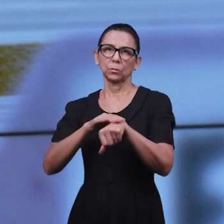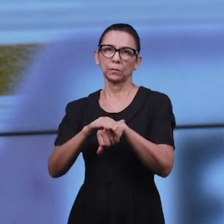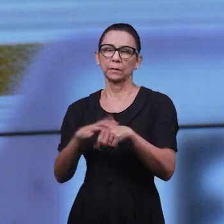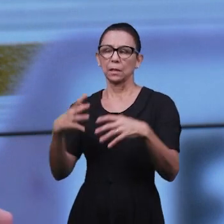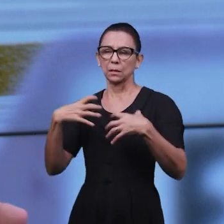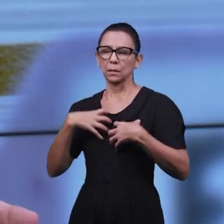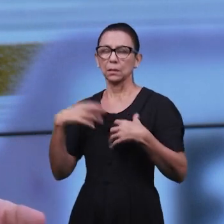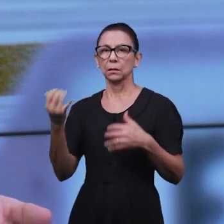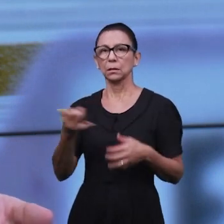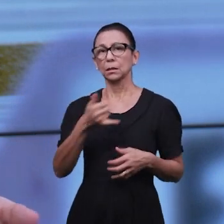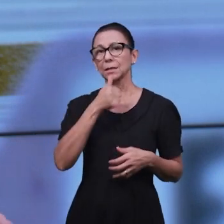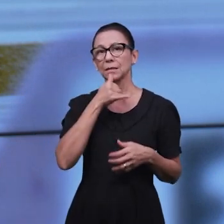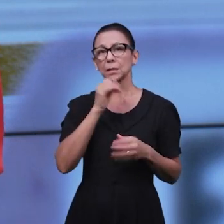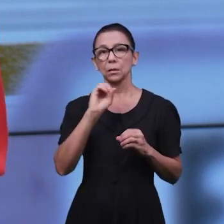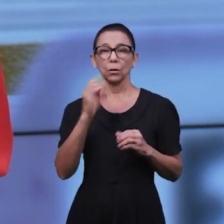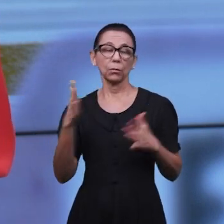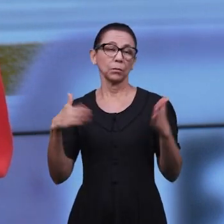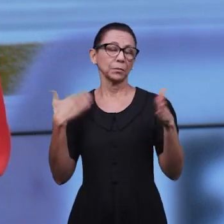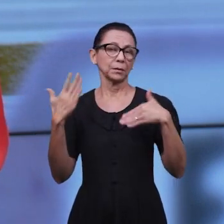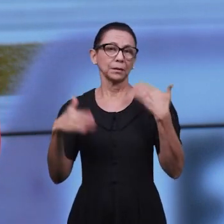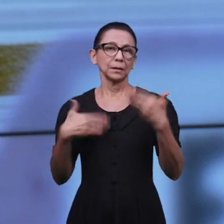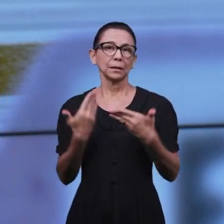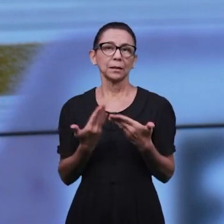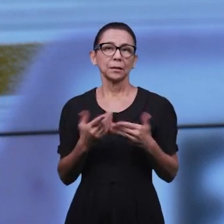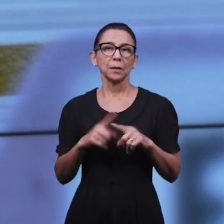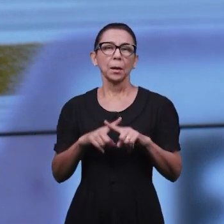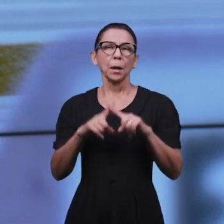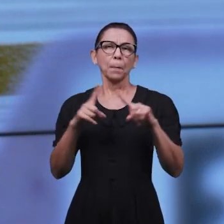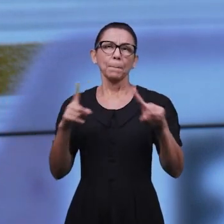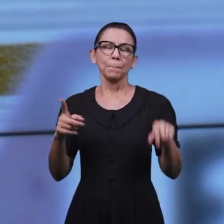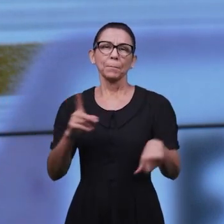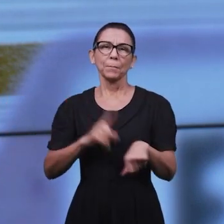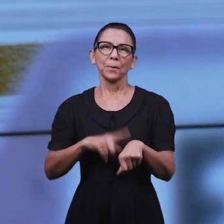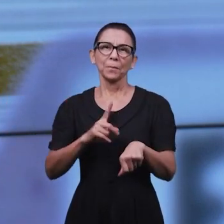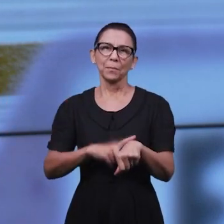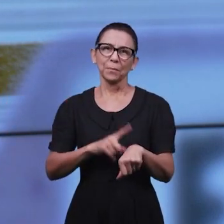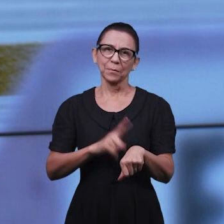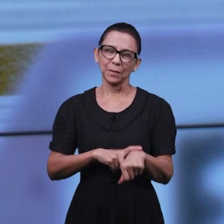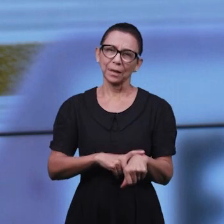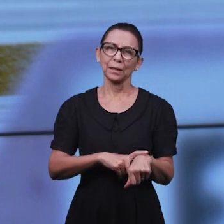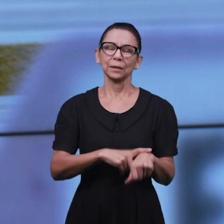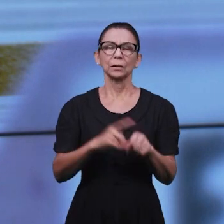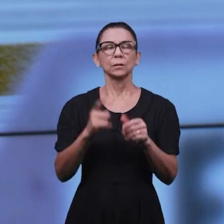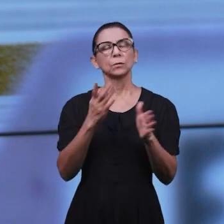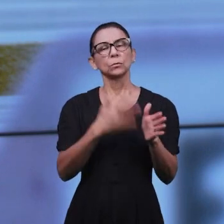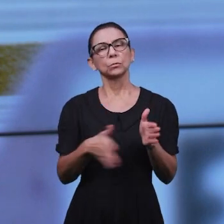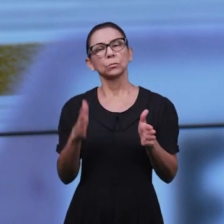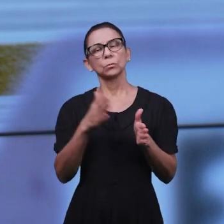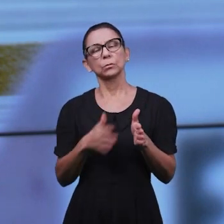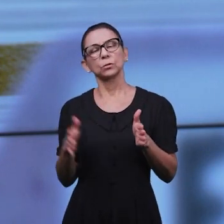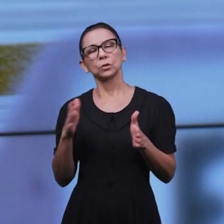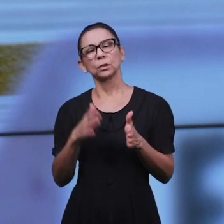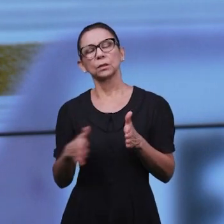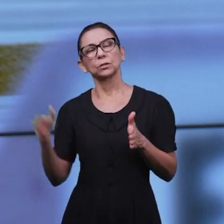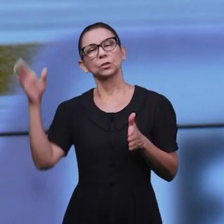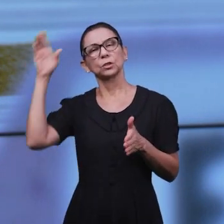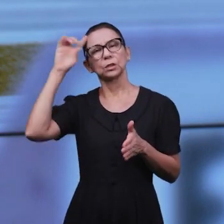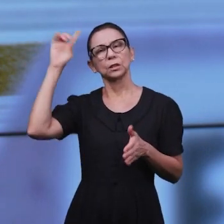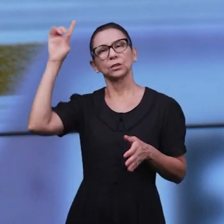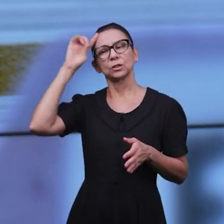nos enfants sur le sentiment de tristesse ou de joie. Mais au milieu des